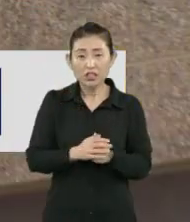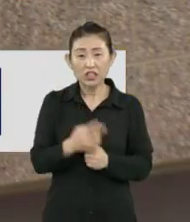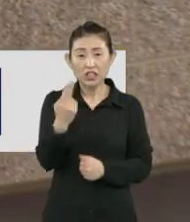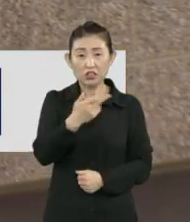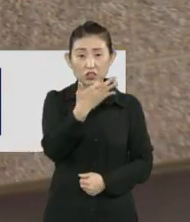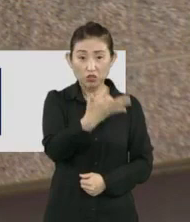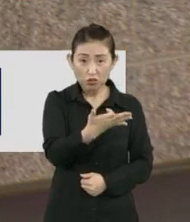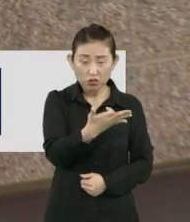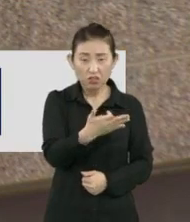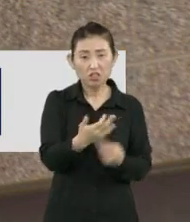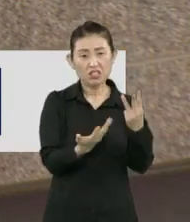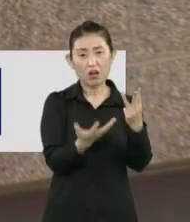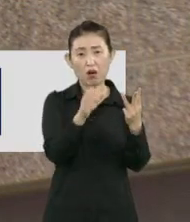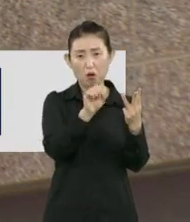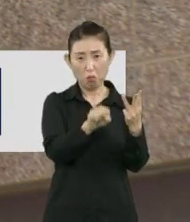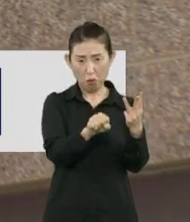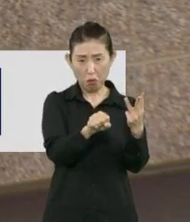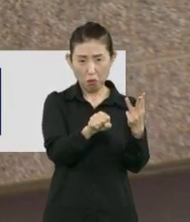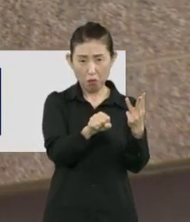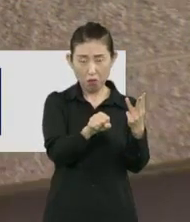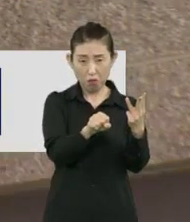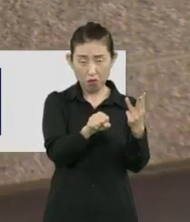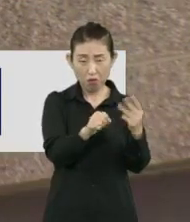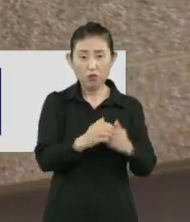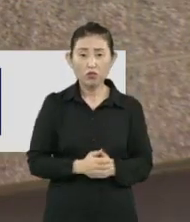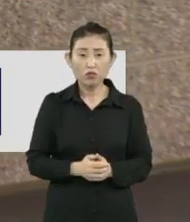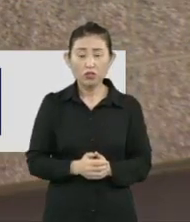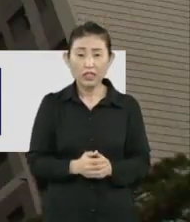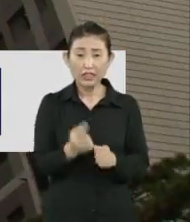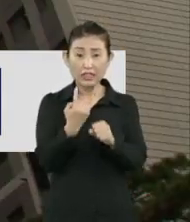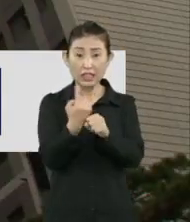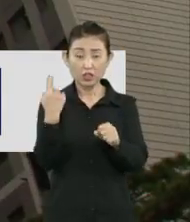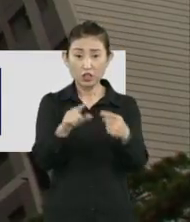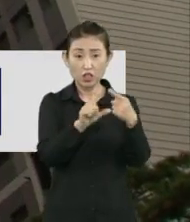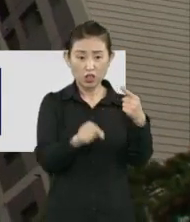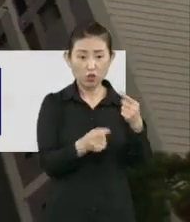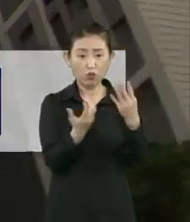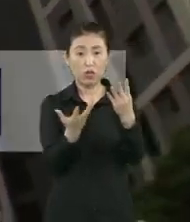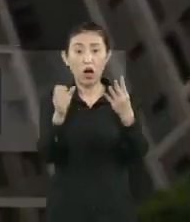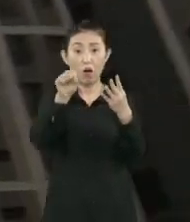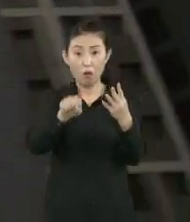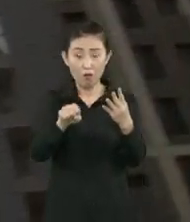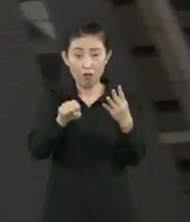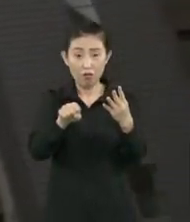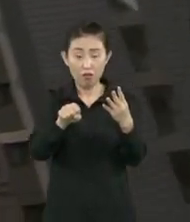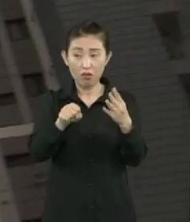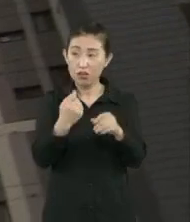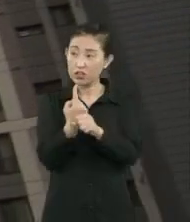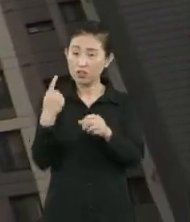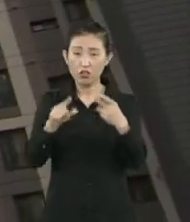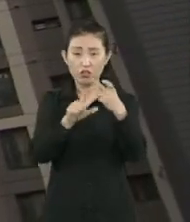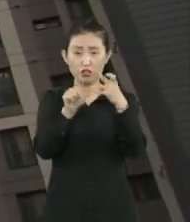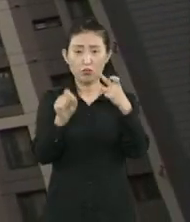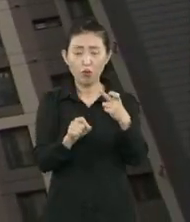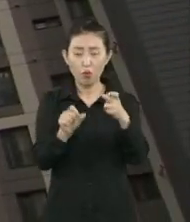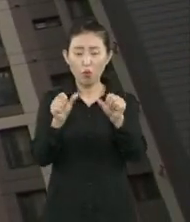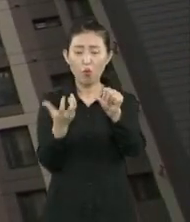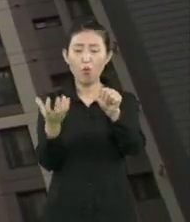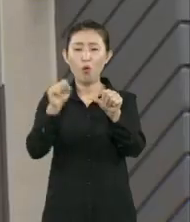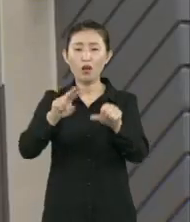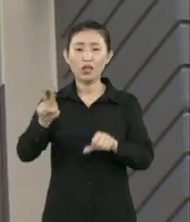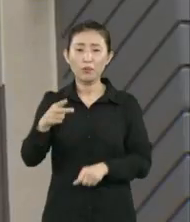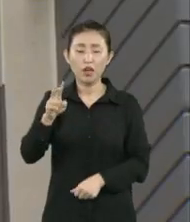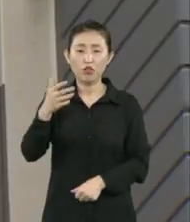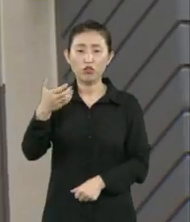2019년까지 3억원 때 박스권 에 있었지만 지난해 1월 4억원대 진입한 데 이어 지난해 12월 5억